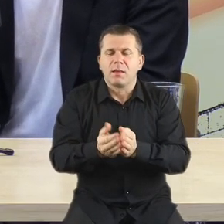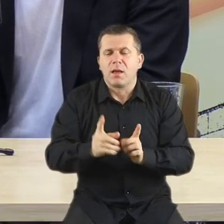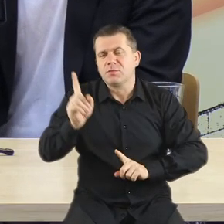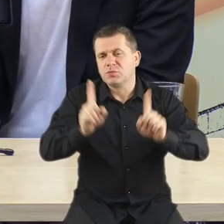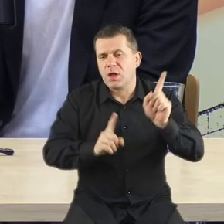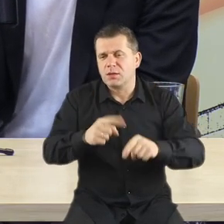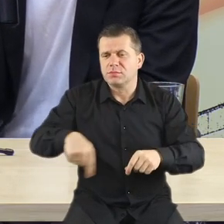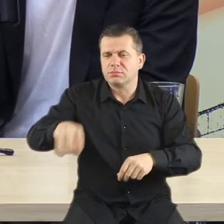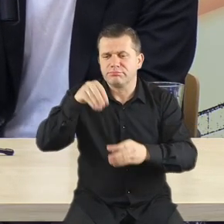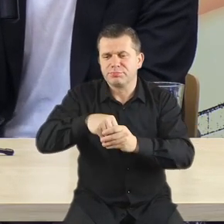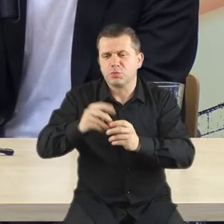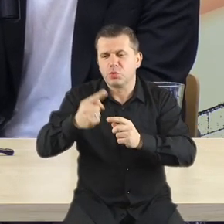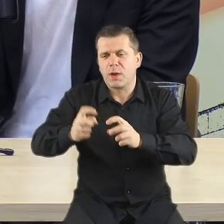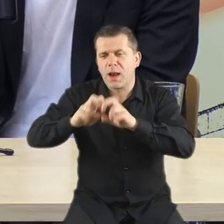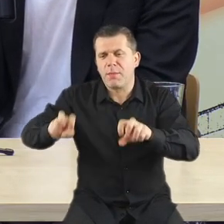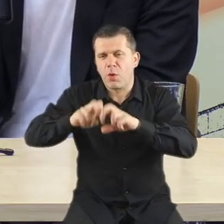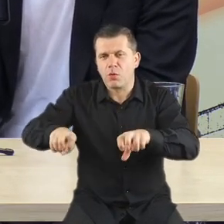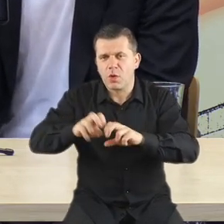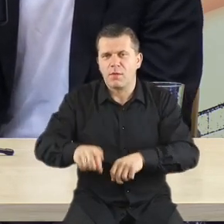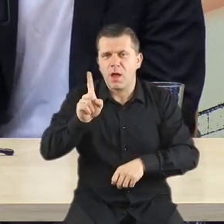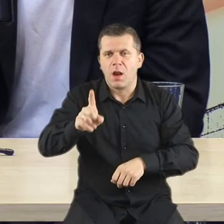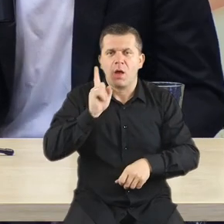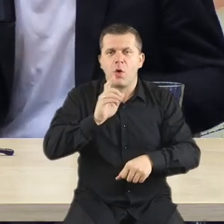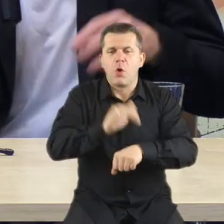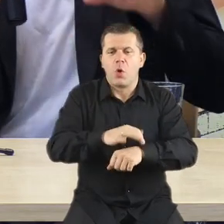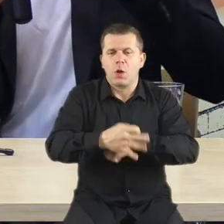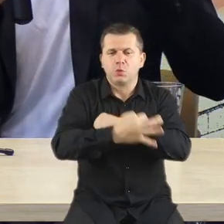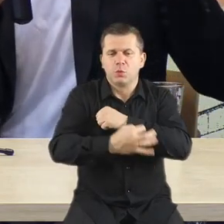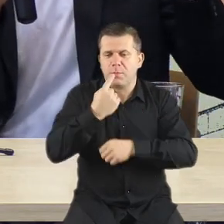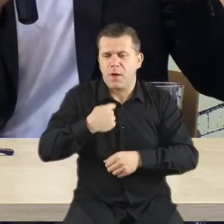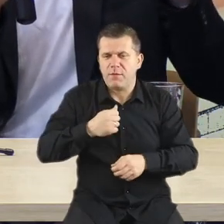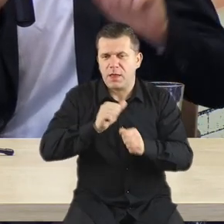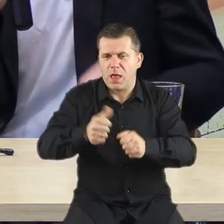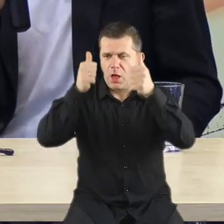czasem pracowałem w ekipie remontowej też. Ale koledzy na studiach mi powiedzieli, że takie